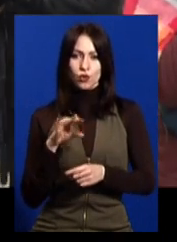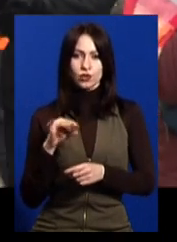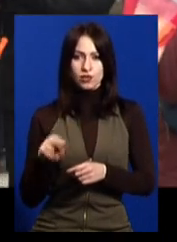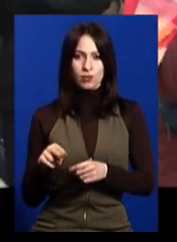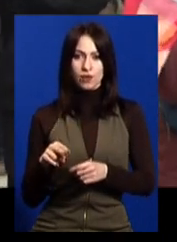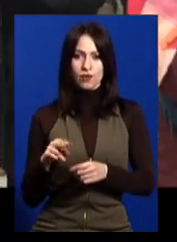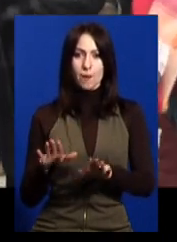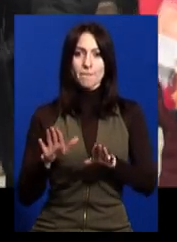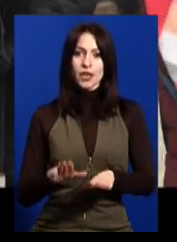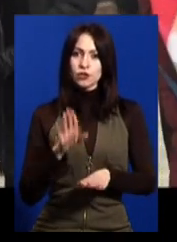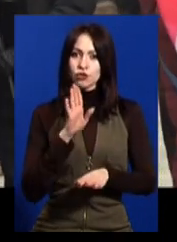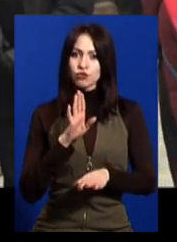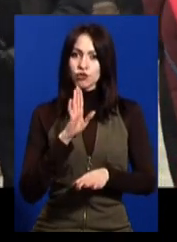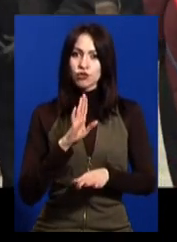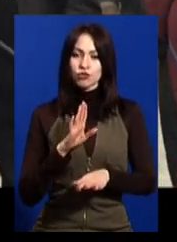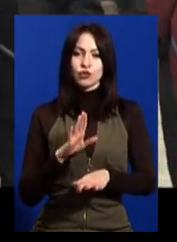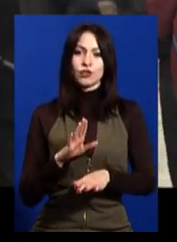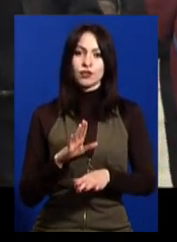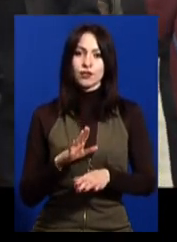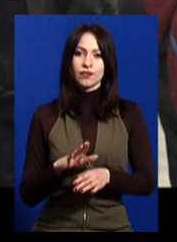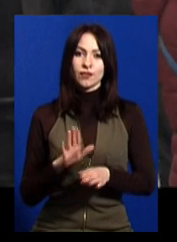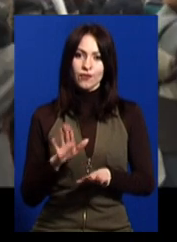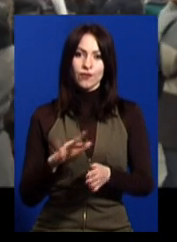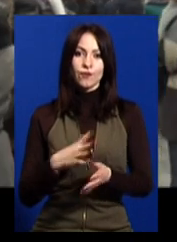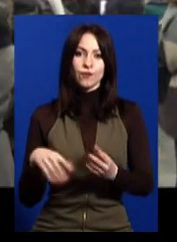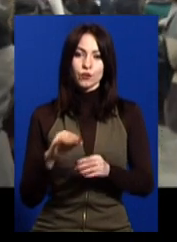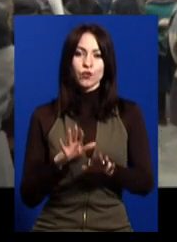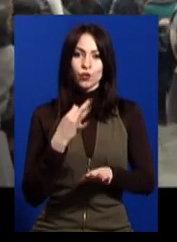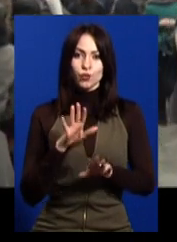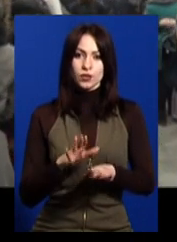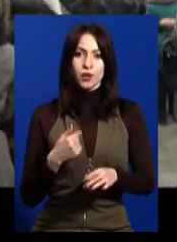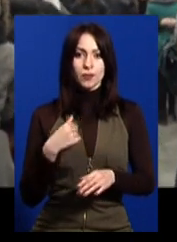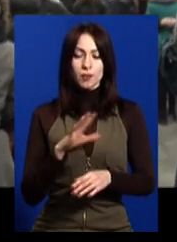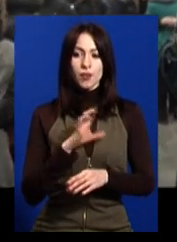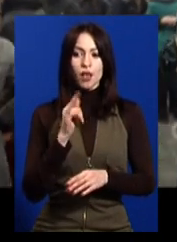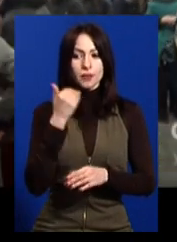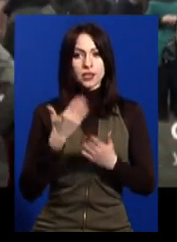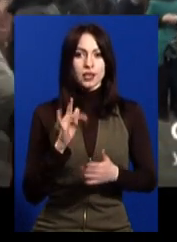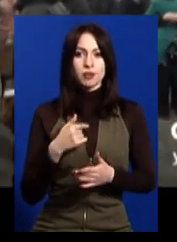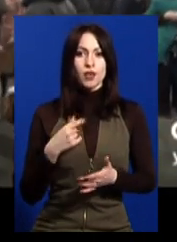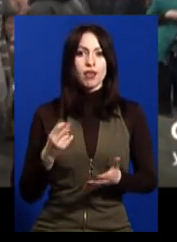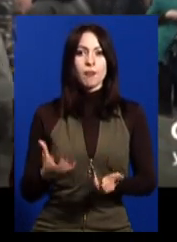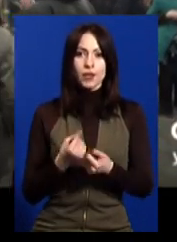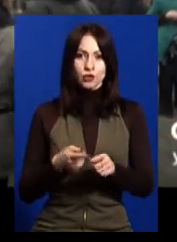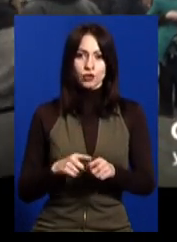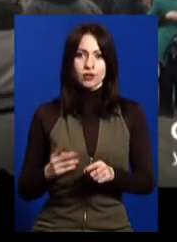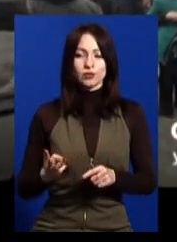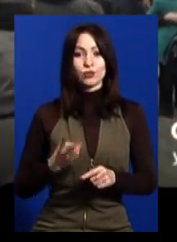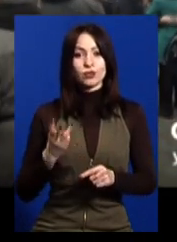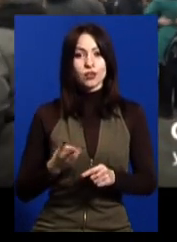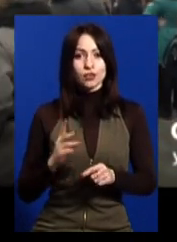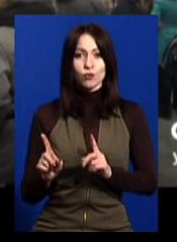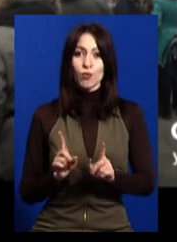Місце жінки всюди! Місце жінки всюди! Мені було б соромно, якби я не підтримав таку ініціативу, тому